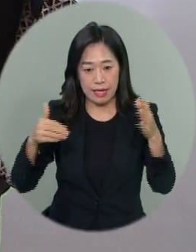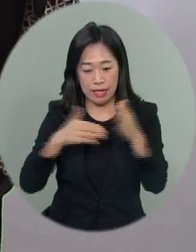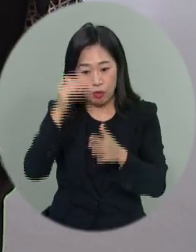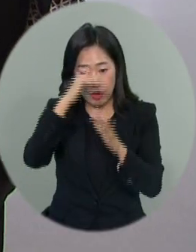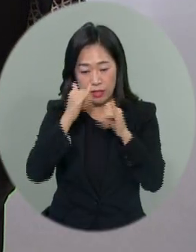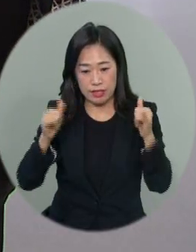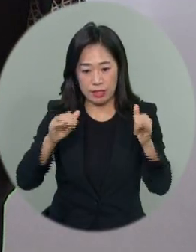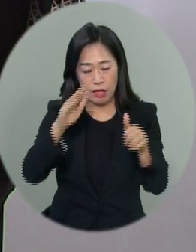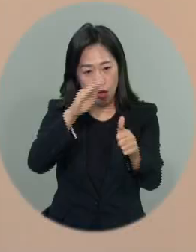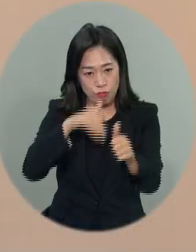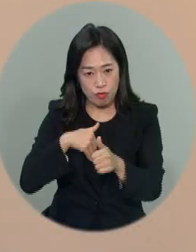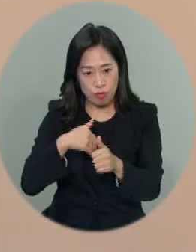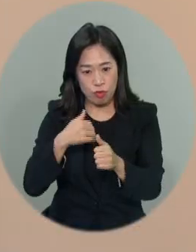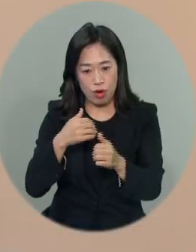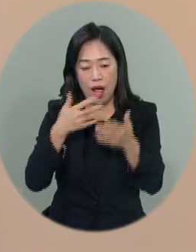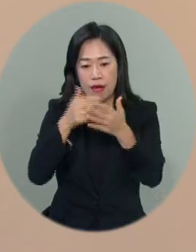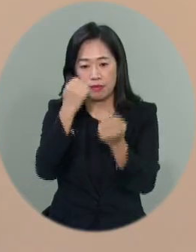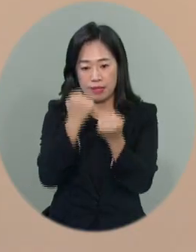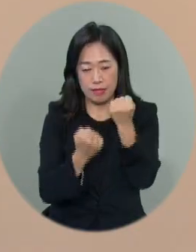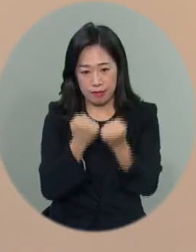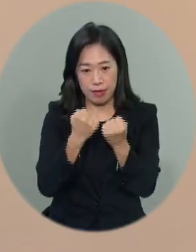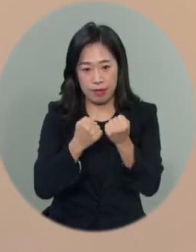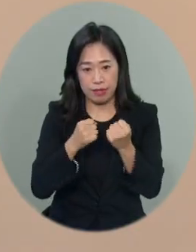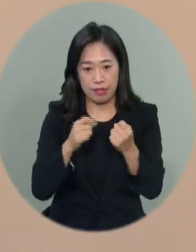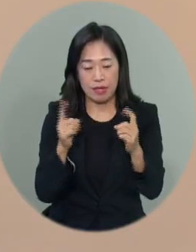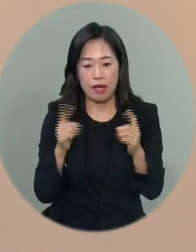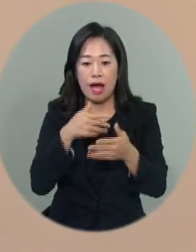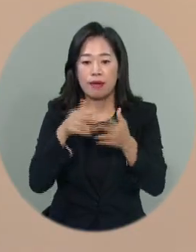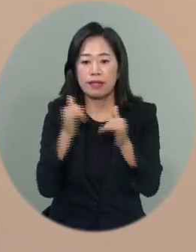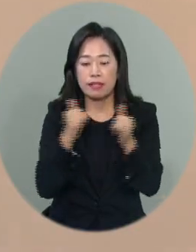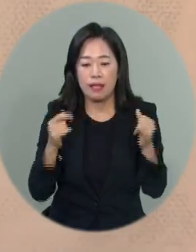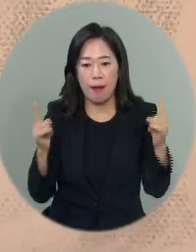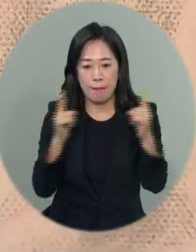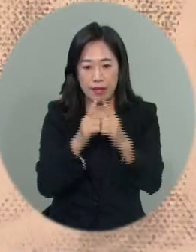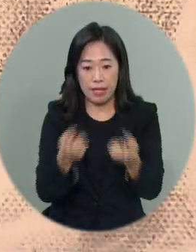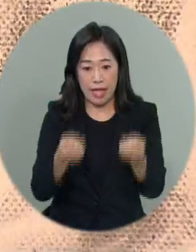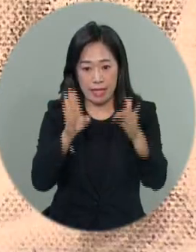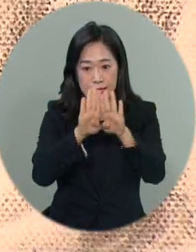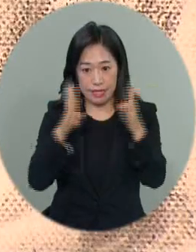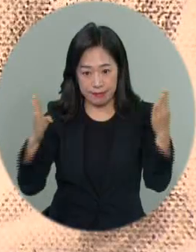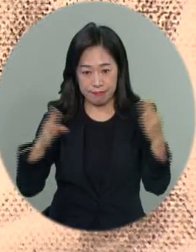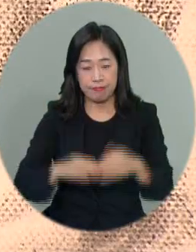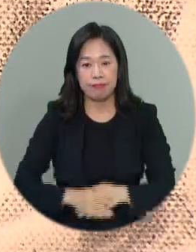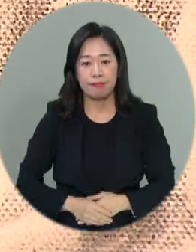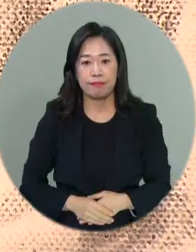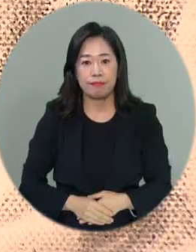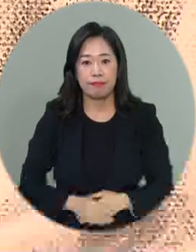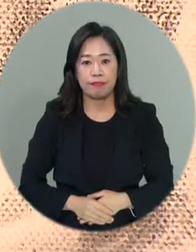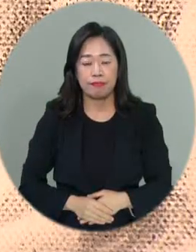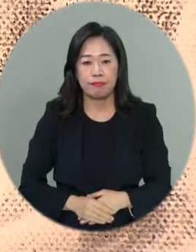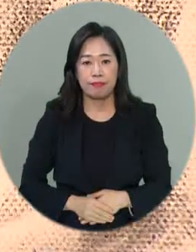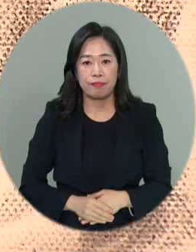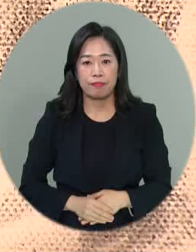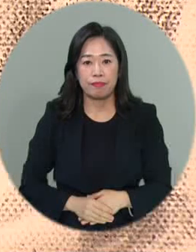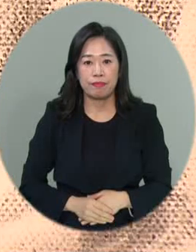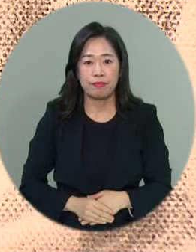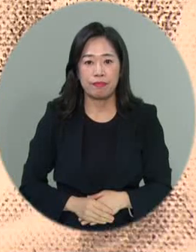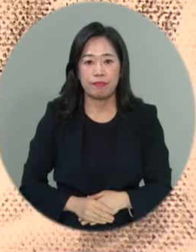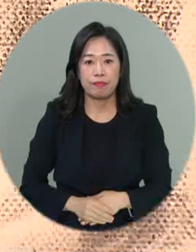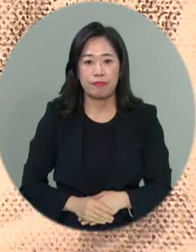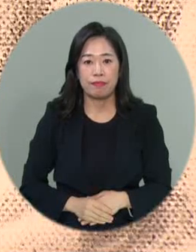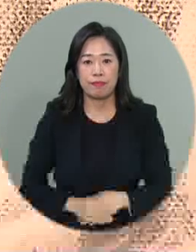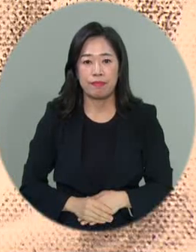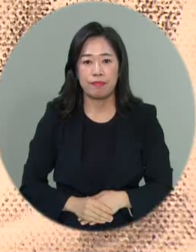관람객들을 대상으로 한 작품 설명회와 작가와의 만남 행사가 열립니다. MBC 뉴스 문형철입니다.